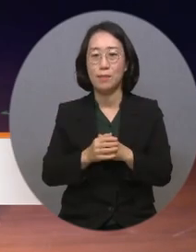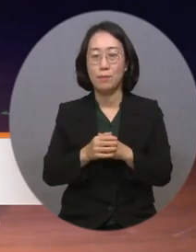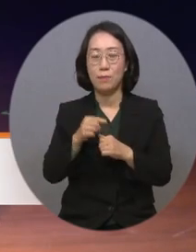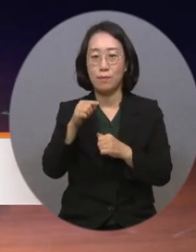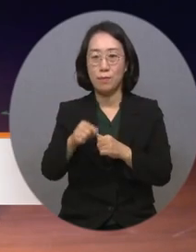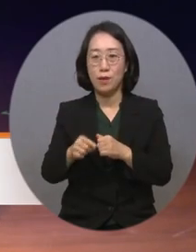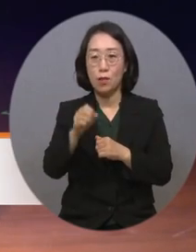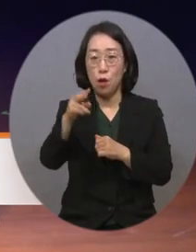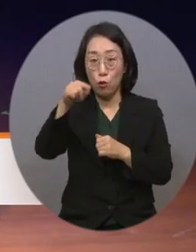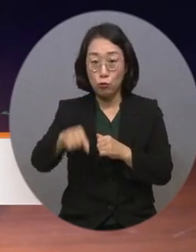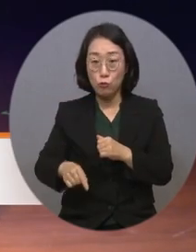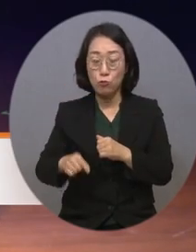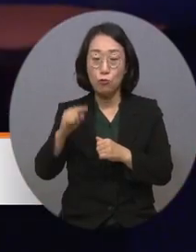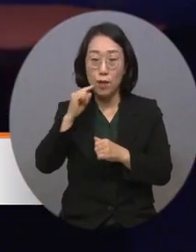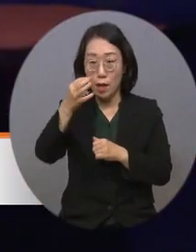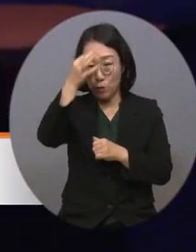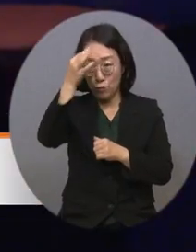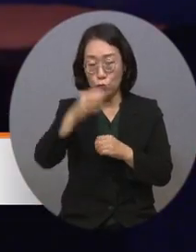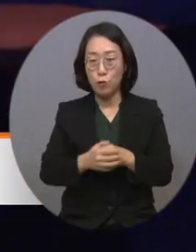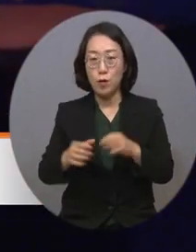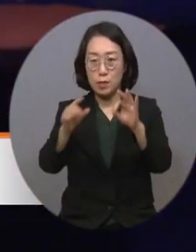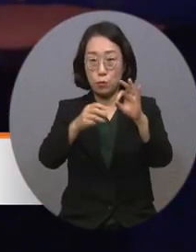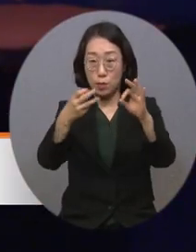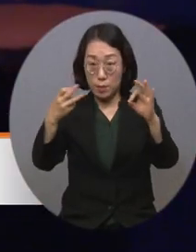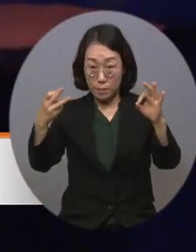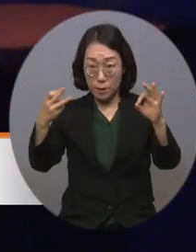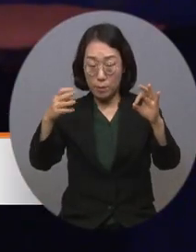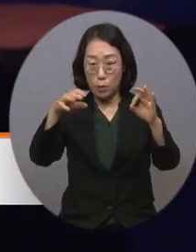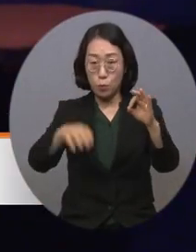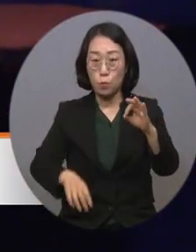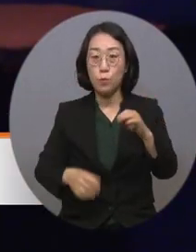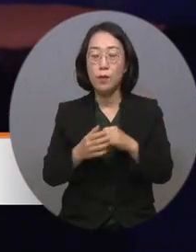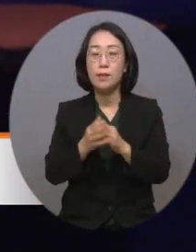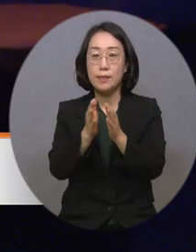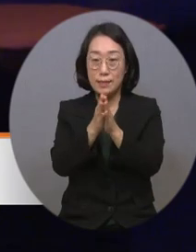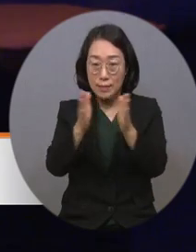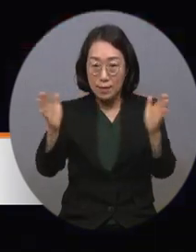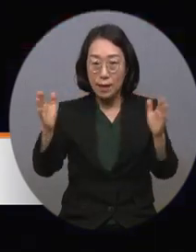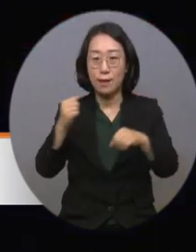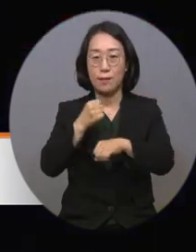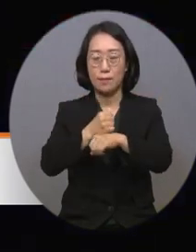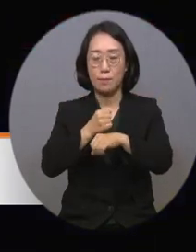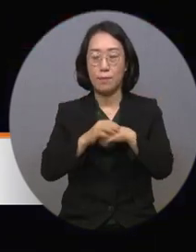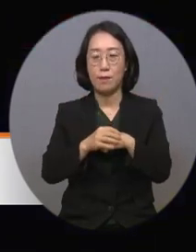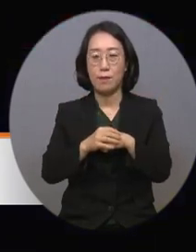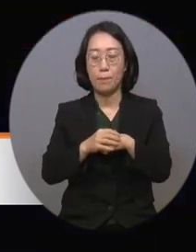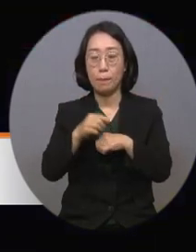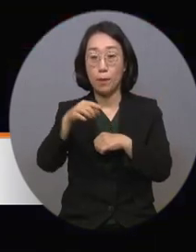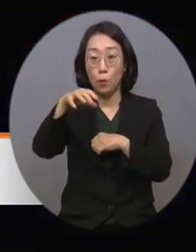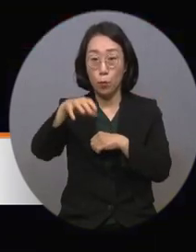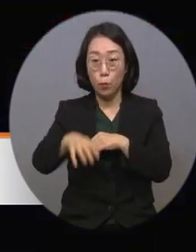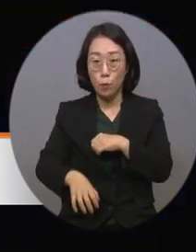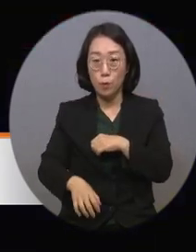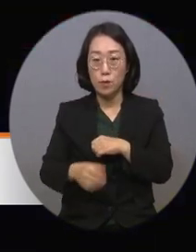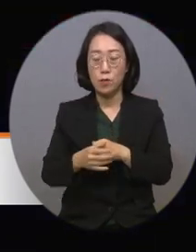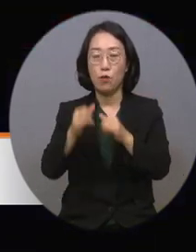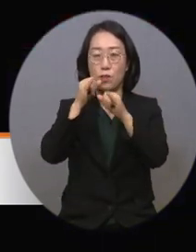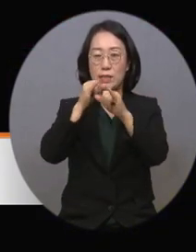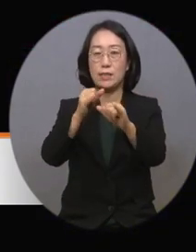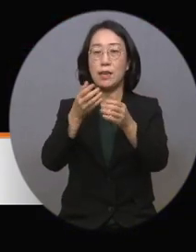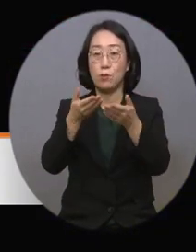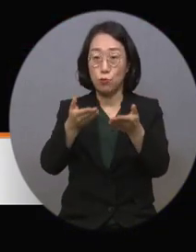제45회 여수예술제가 지난 13일 예울마루 대극장에서 시작을 알렸습니다. 이 자리에서 열린